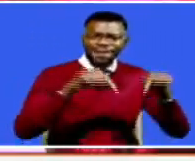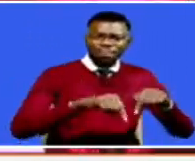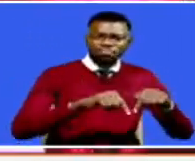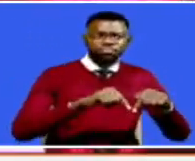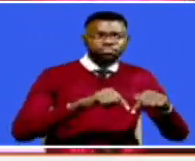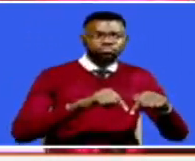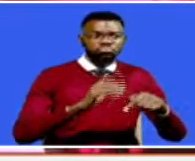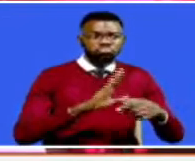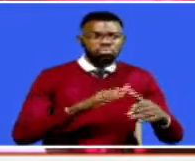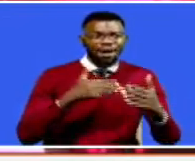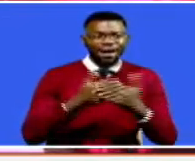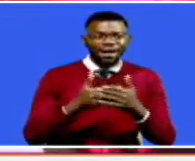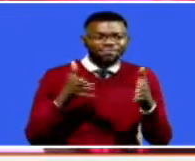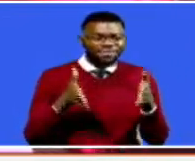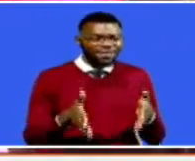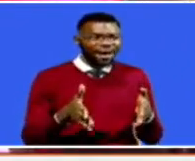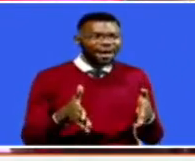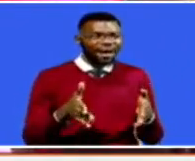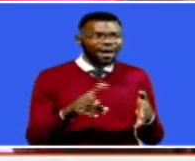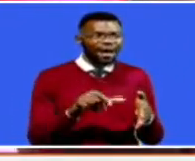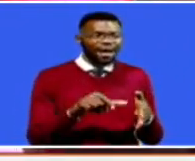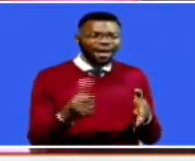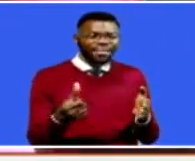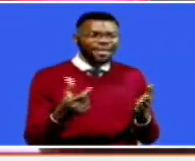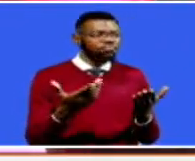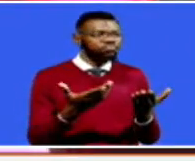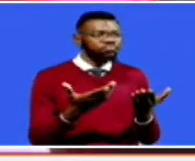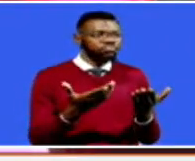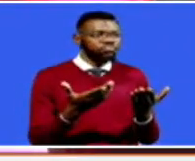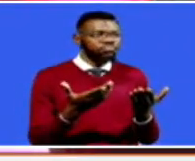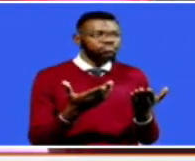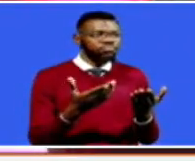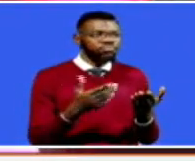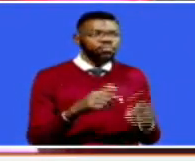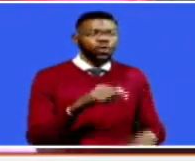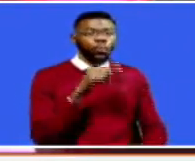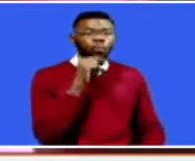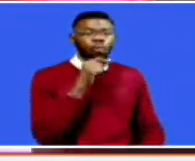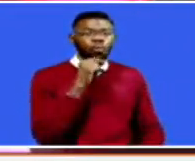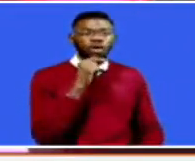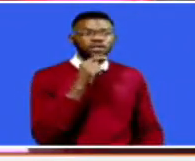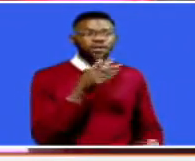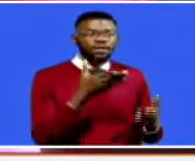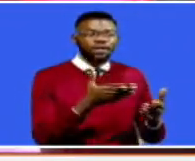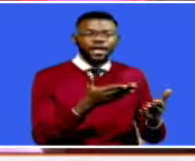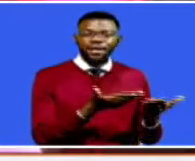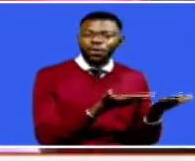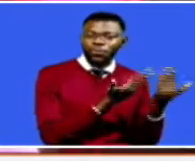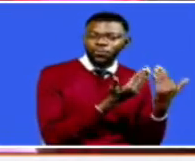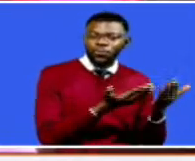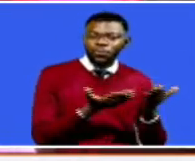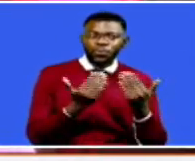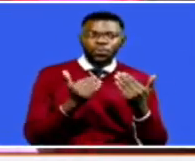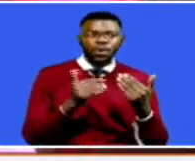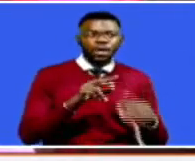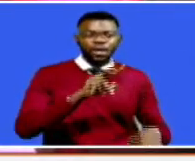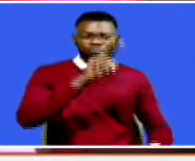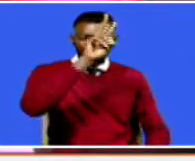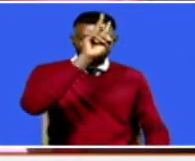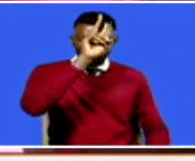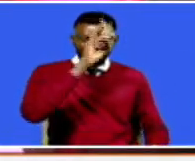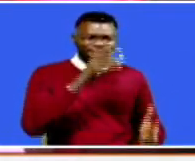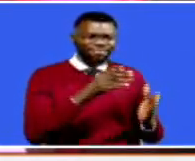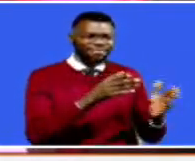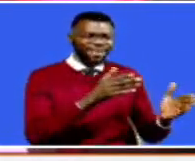tu vijana ambaye wanaoga, ambaye walikuwa karibu na mbuzi. Na wakaua